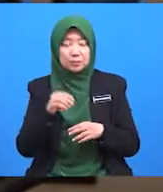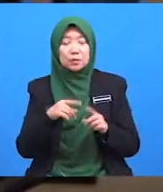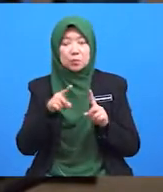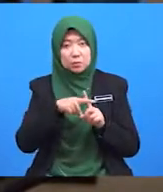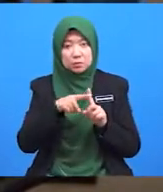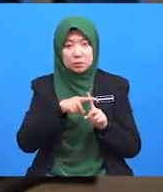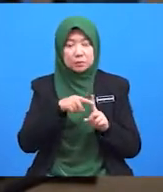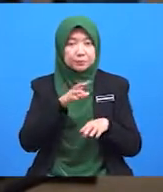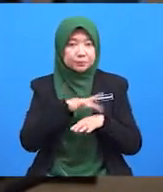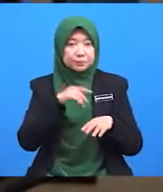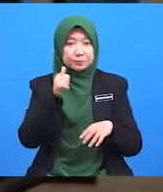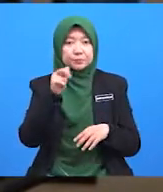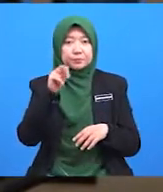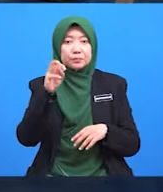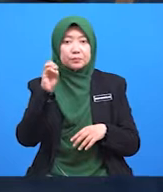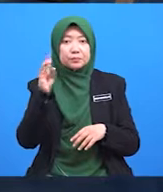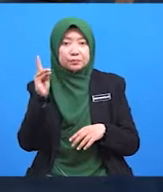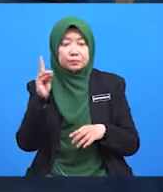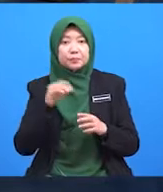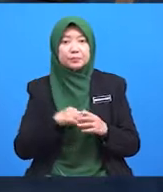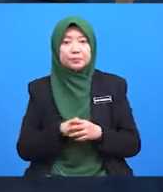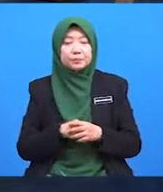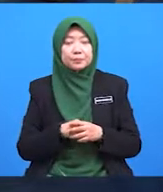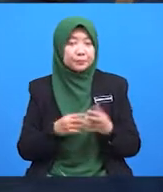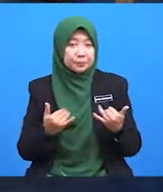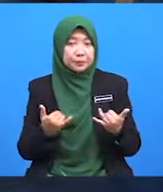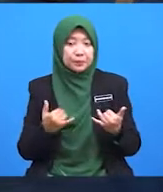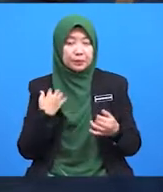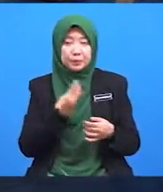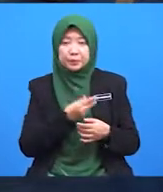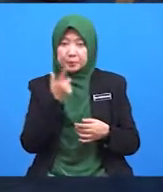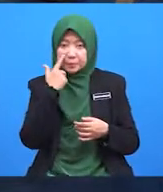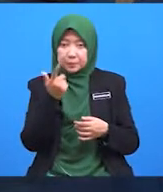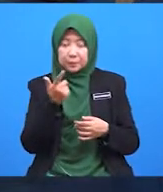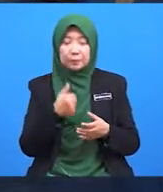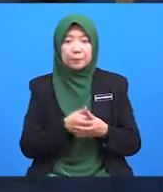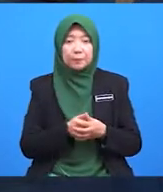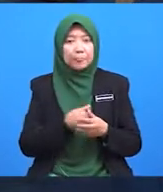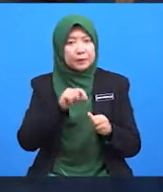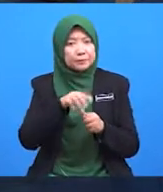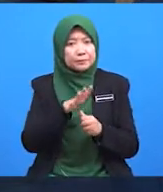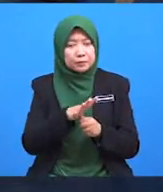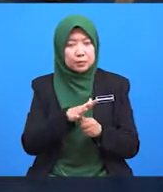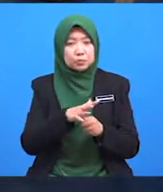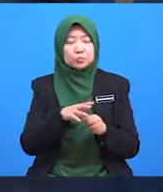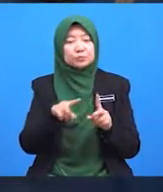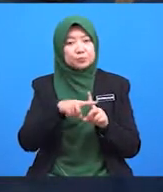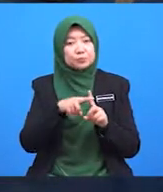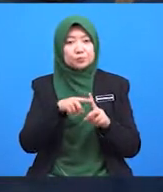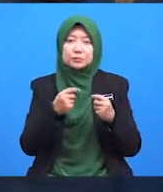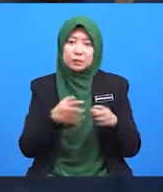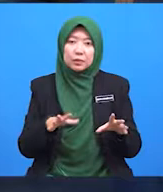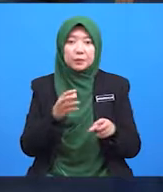positif disebut sebagai anod. Sekarang kita akan lihat pula kesan-kesan positif